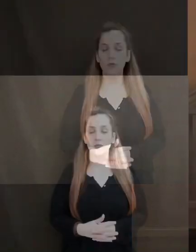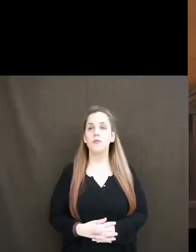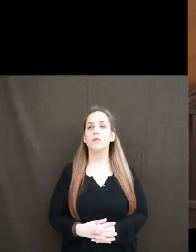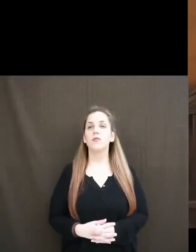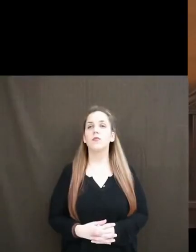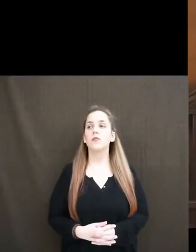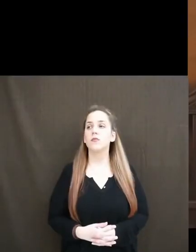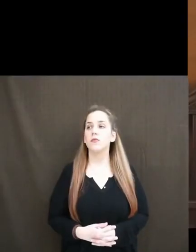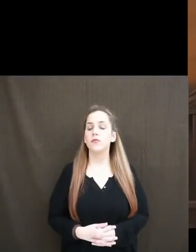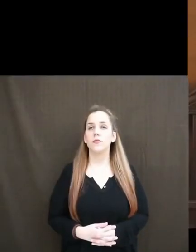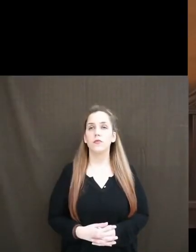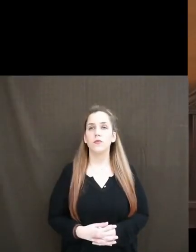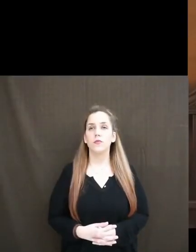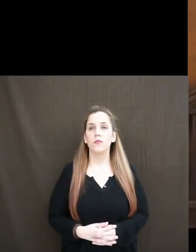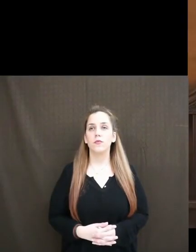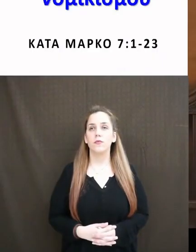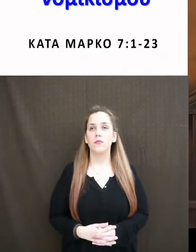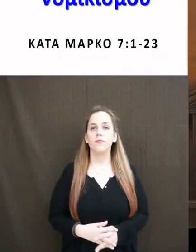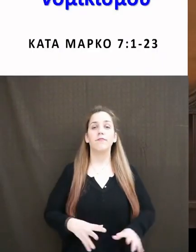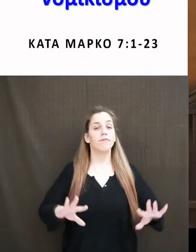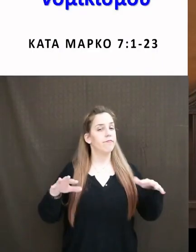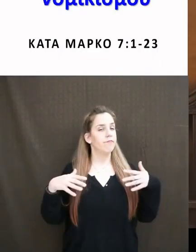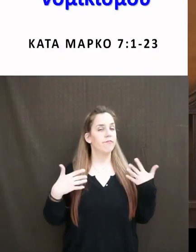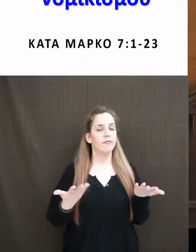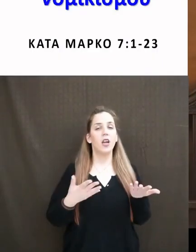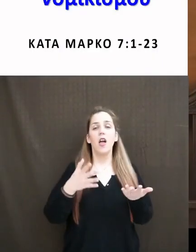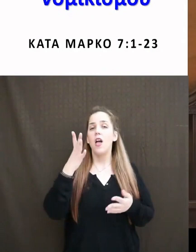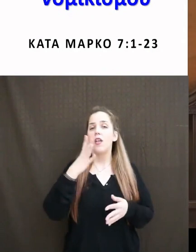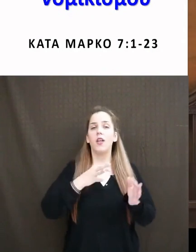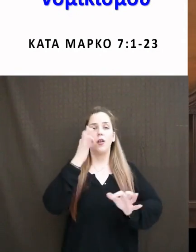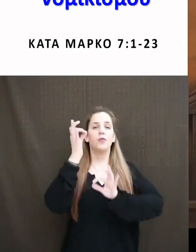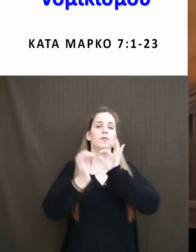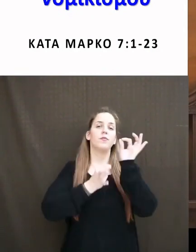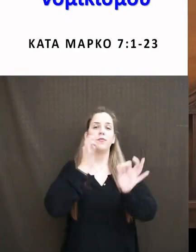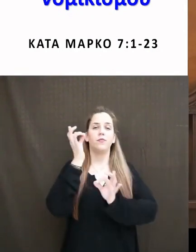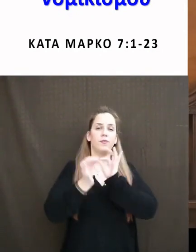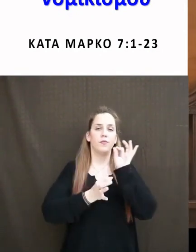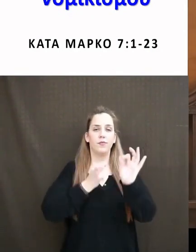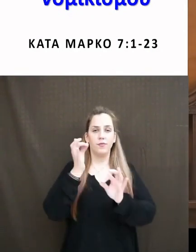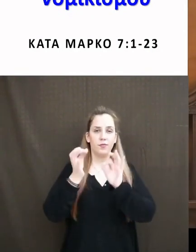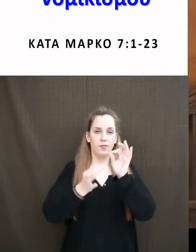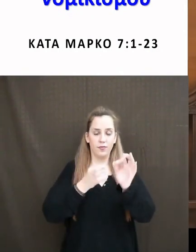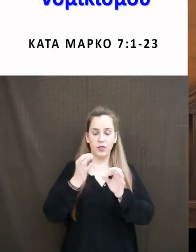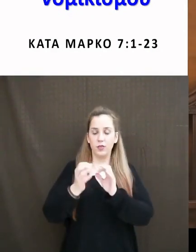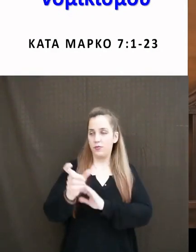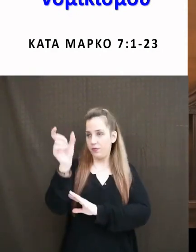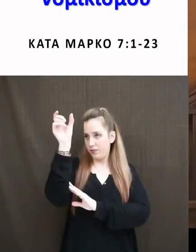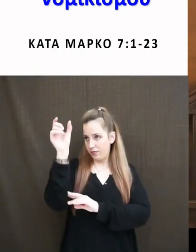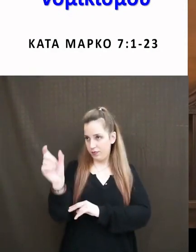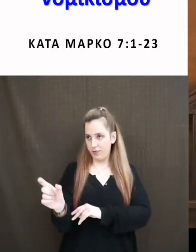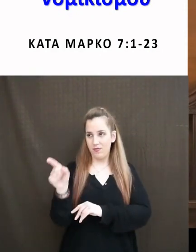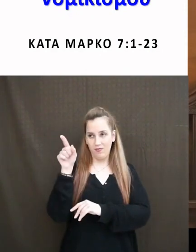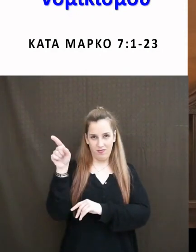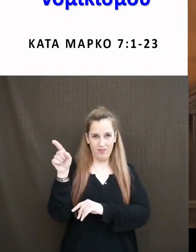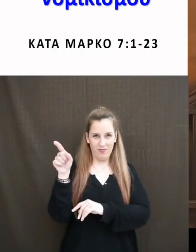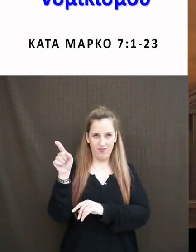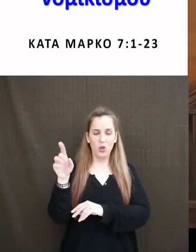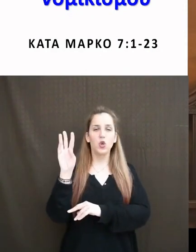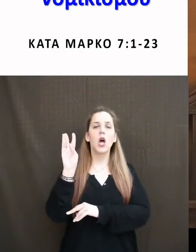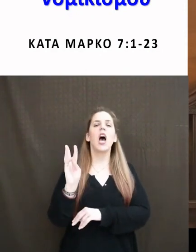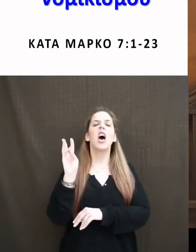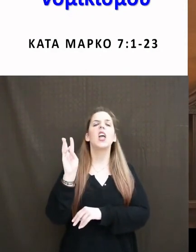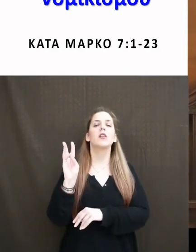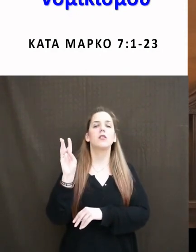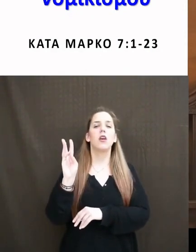Θέλω να σας συστήσω έναν ζηλωτή χριστιανό διαμαρτυρόμενο. Πηγαίνει η εκκλησία τις Κυριακές γιατί